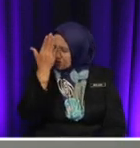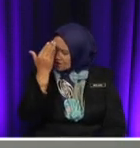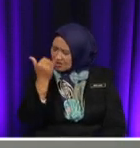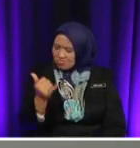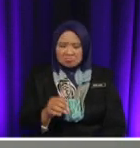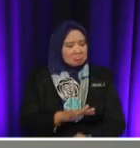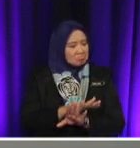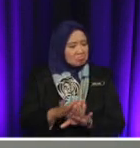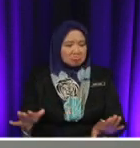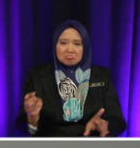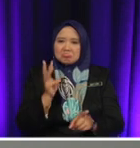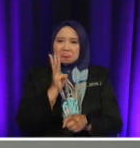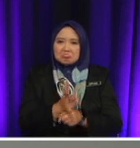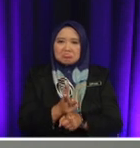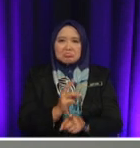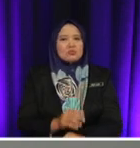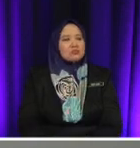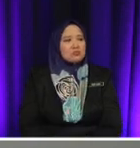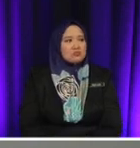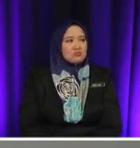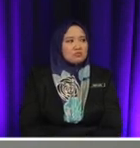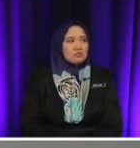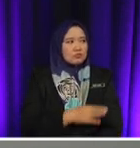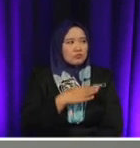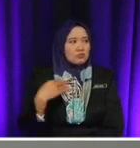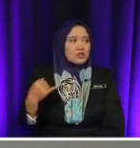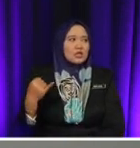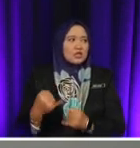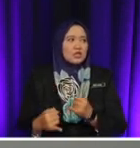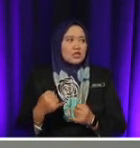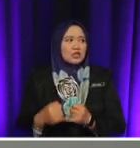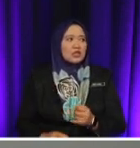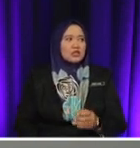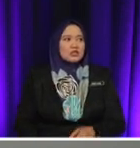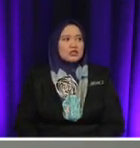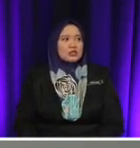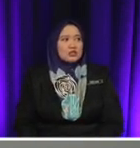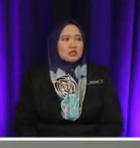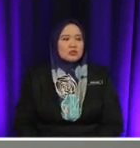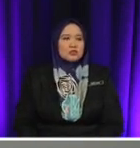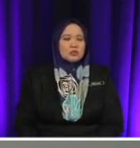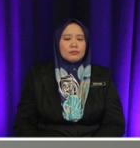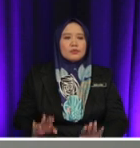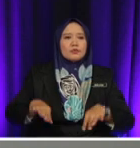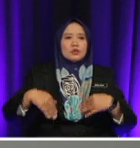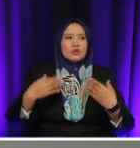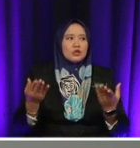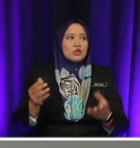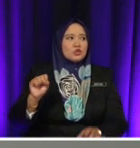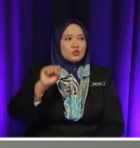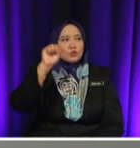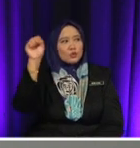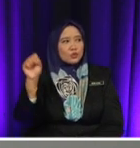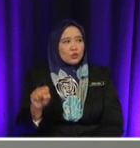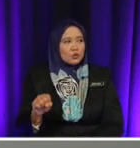kenapa dan alasan dia Kenapa okey dan akhir sekali kita tengok dekat sini adalah bagaimana soalan